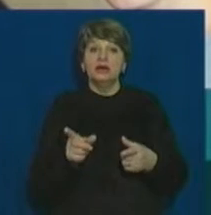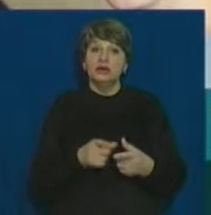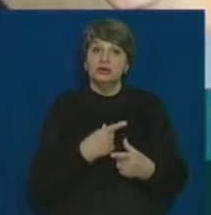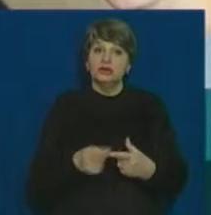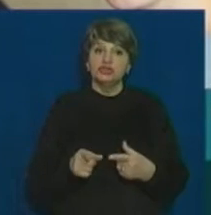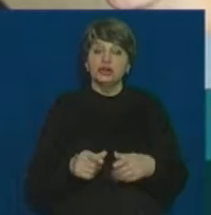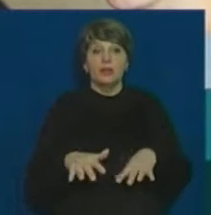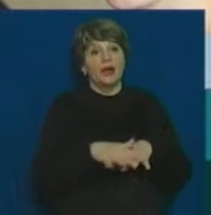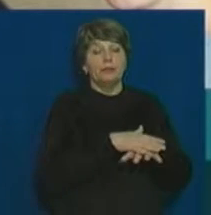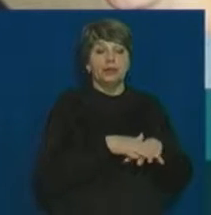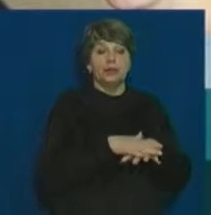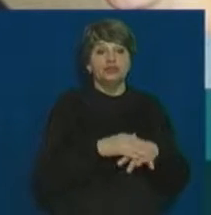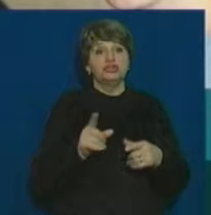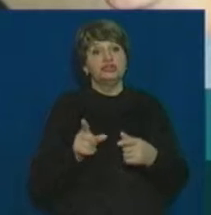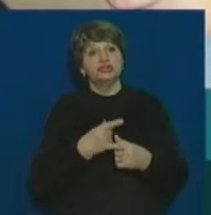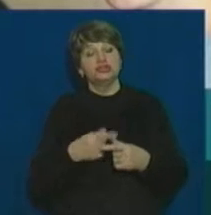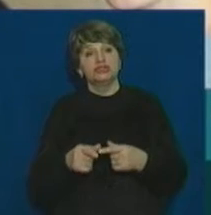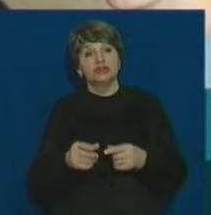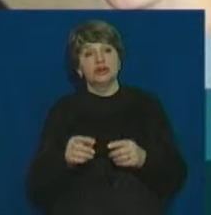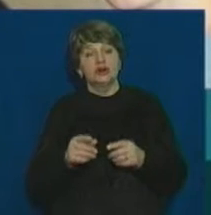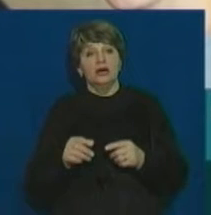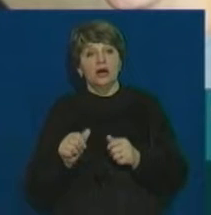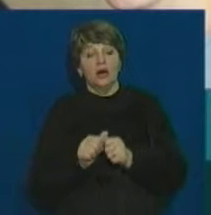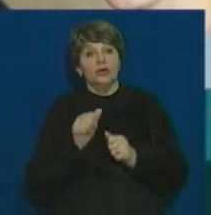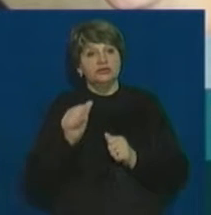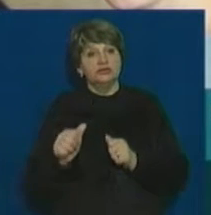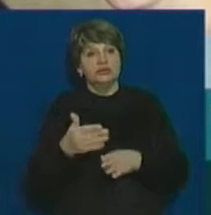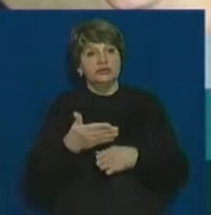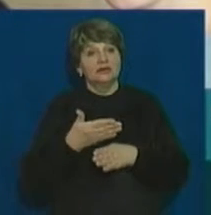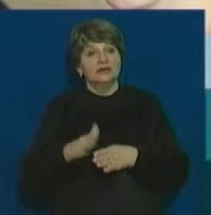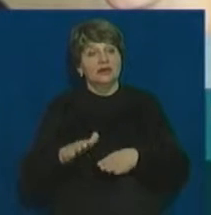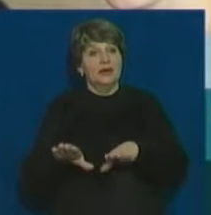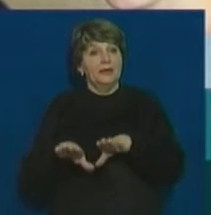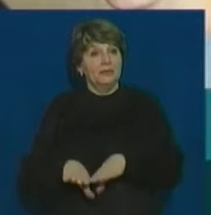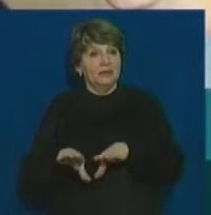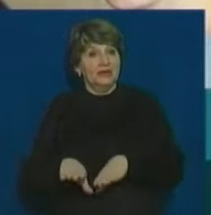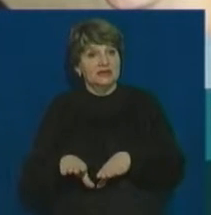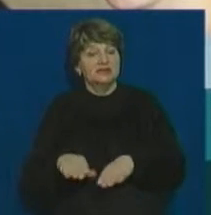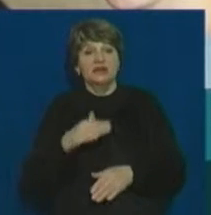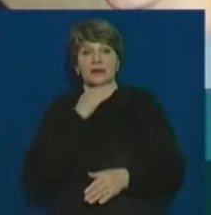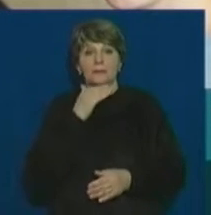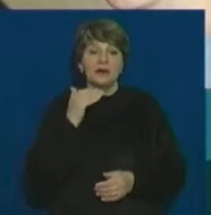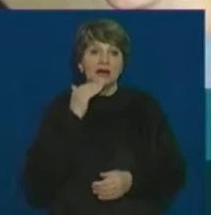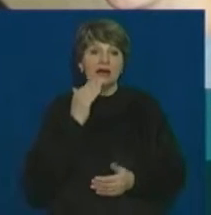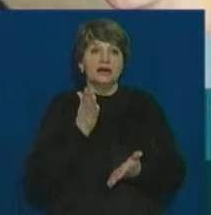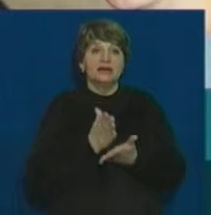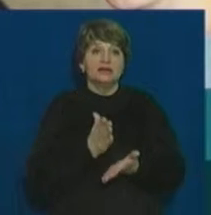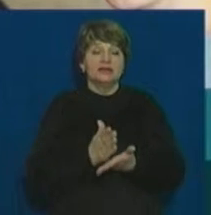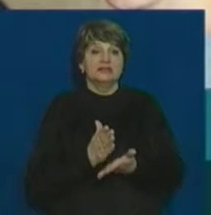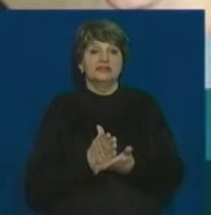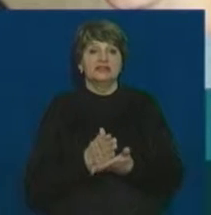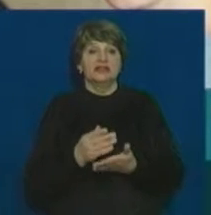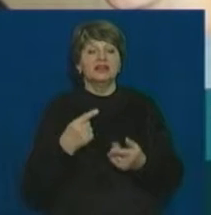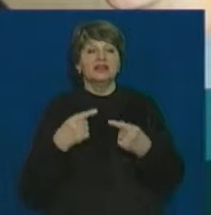біля площі, чи відведеному раніше біля ярмарку місць. Багато суперечок, як і всередині